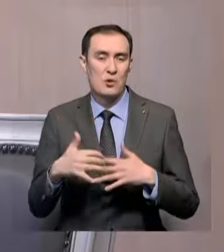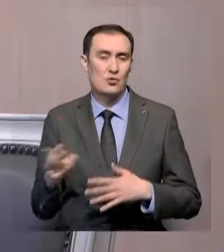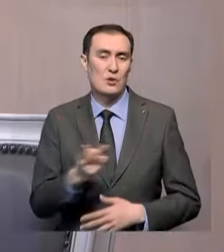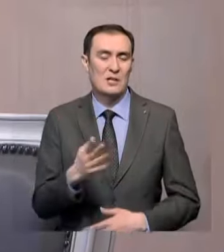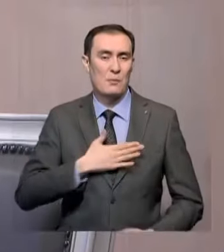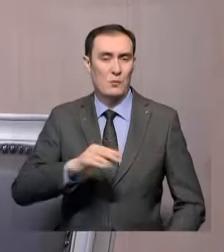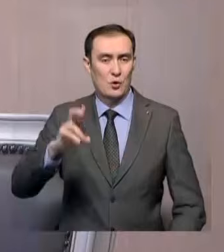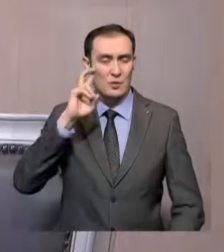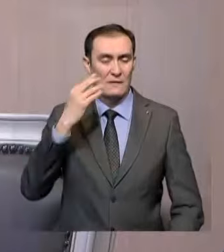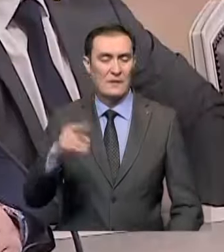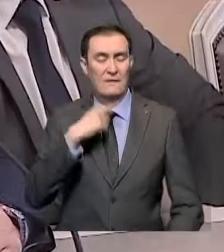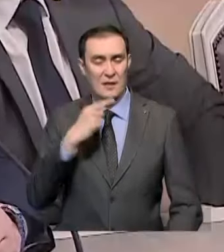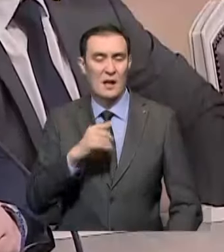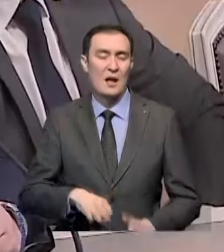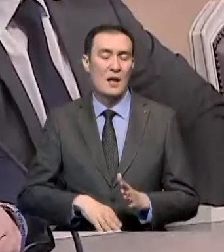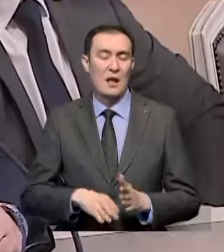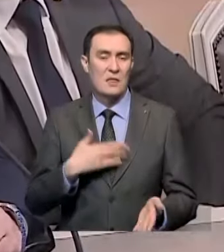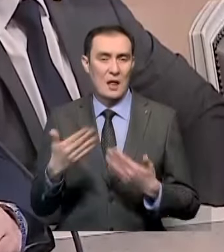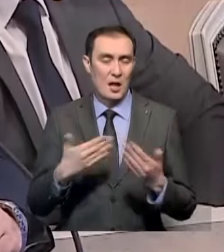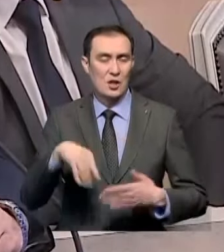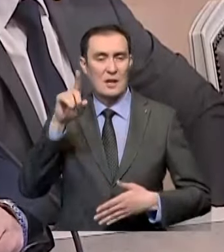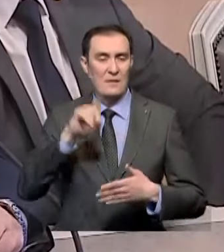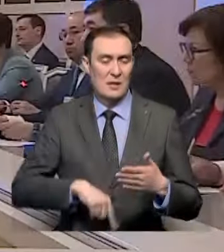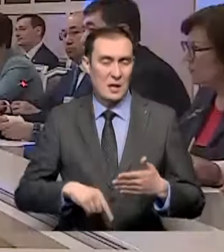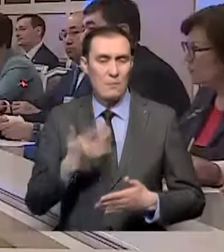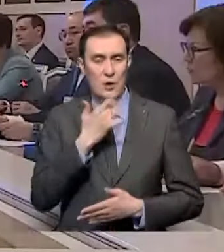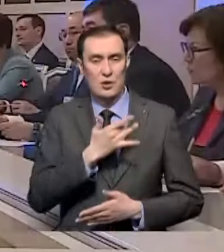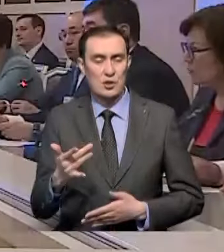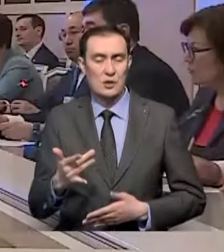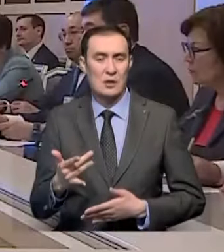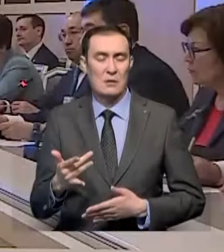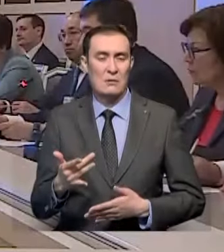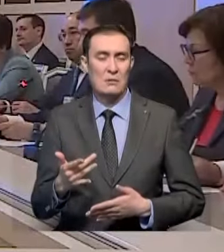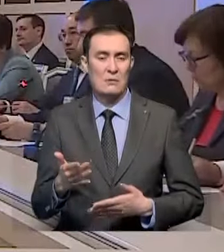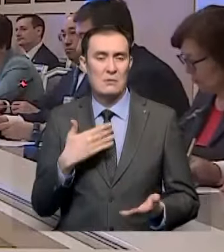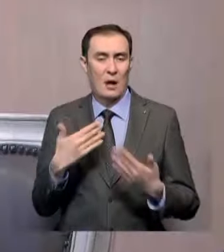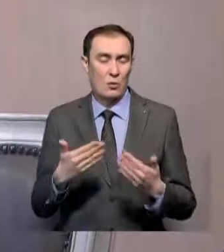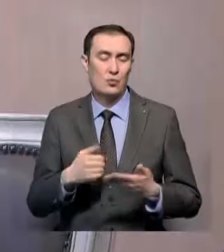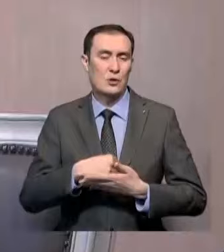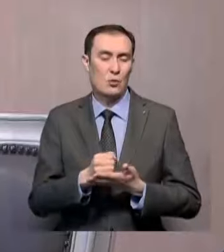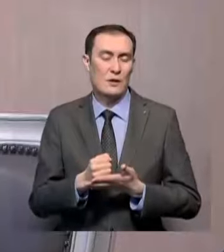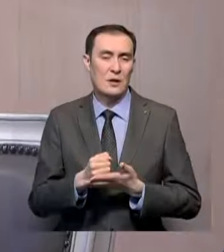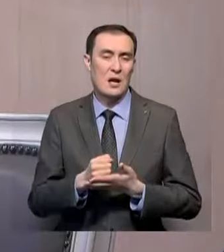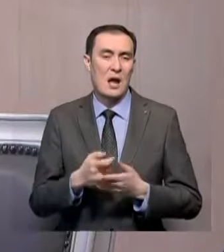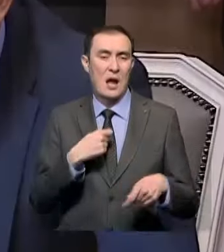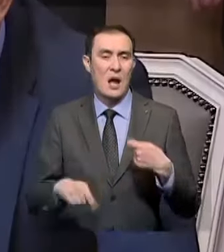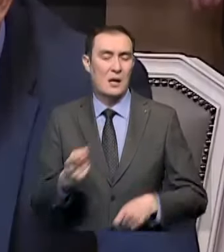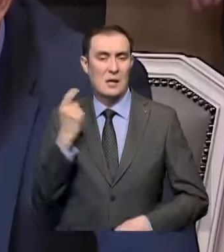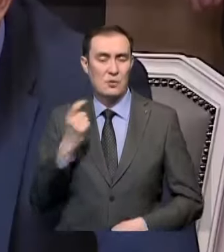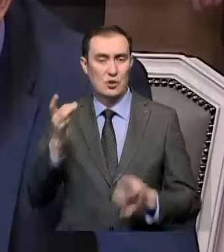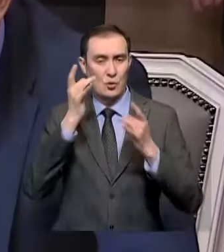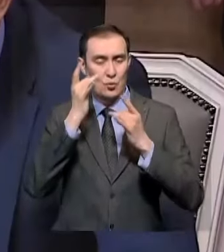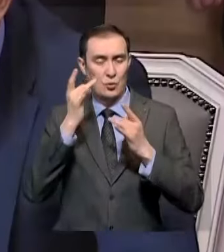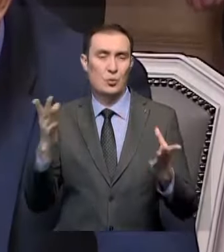странами Как вы сказали налажен действительно доверительный политический диалог и установлены глубокие экономические